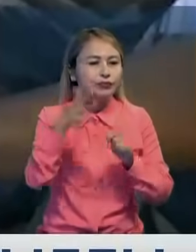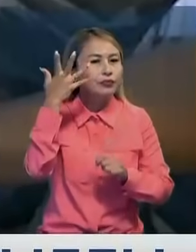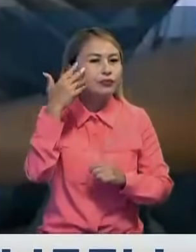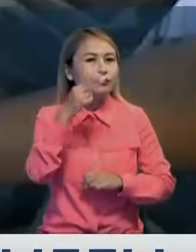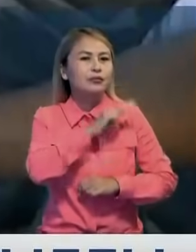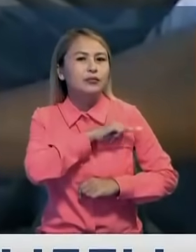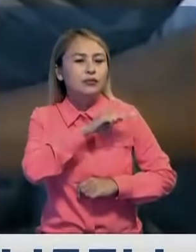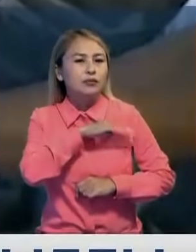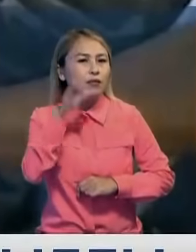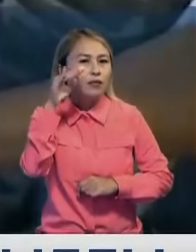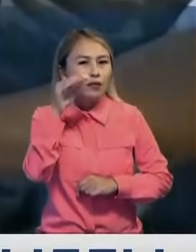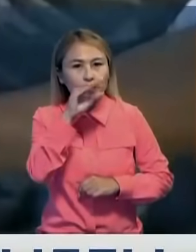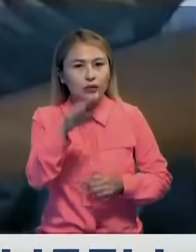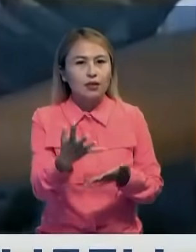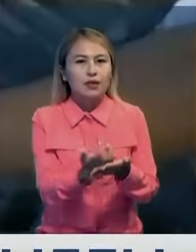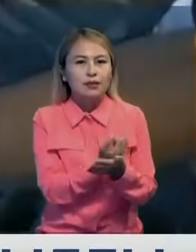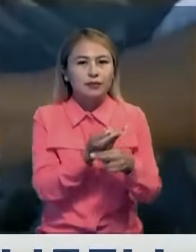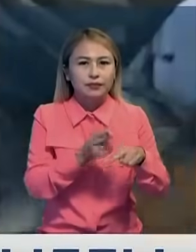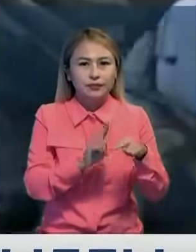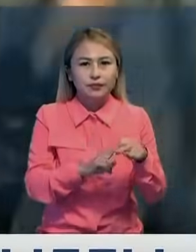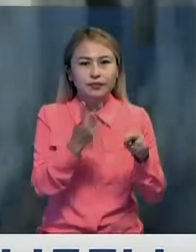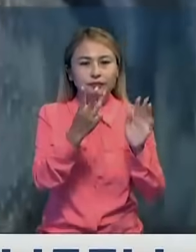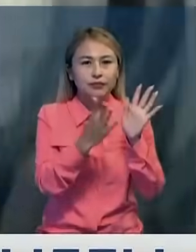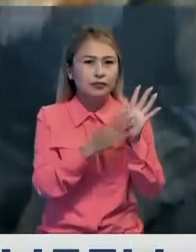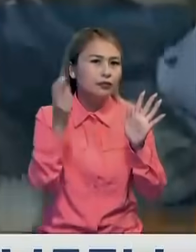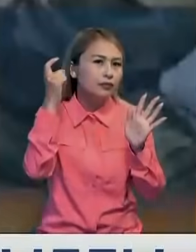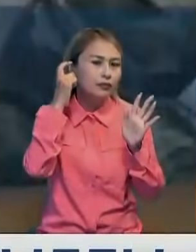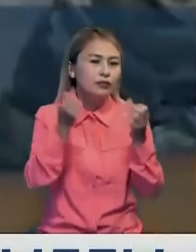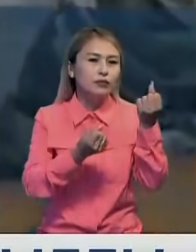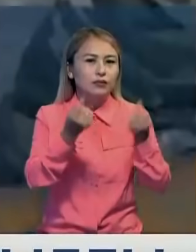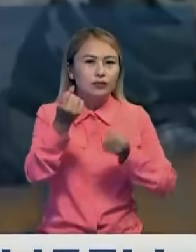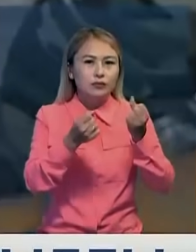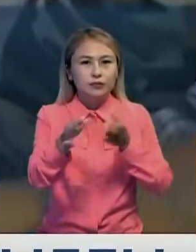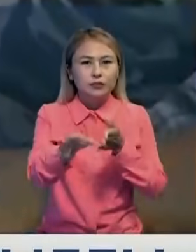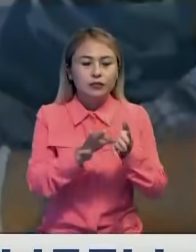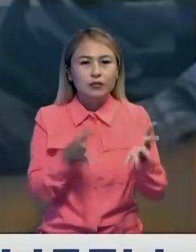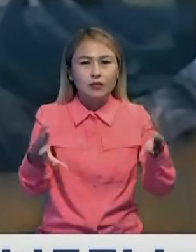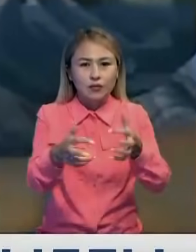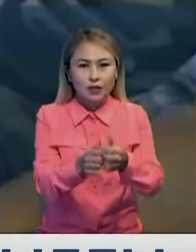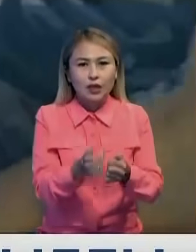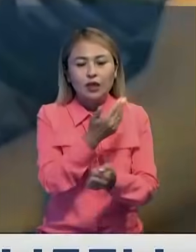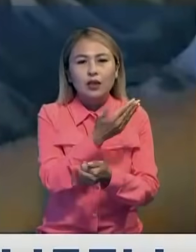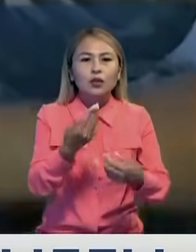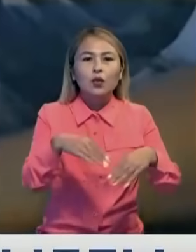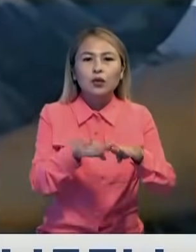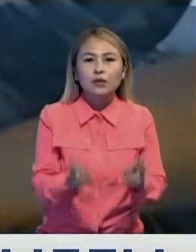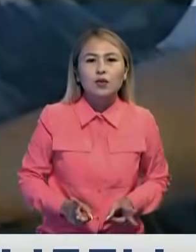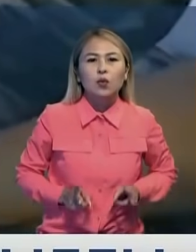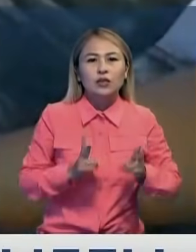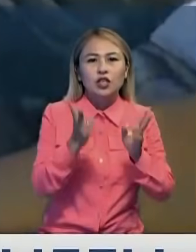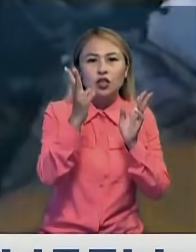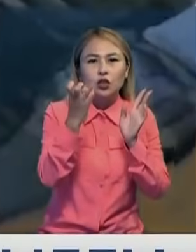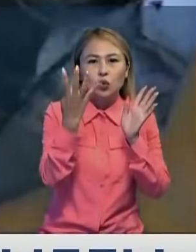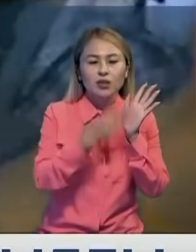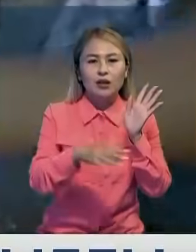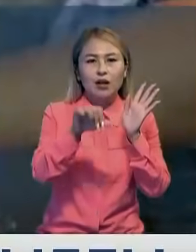кезінде қызметтік ит есірткі тапты. Тәртіп сақшылары 29 жастағы көлік жүргізушісін бірден қамауға алған. Енді ол қылмыстық